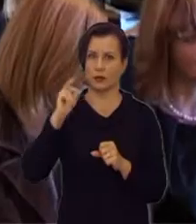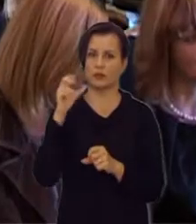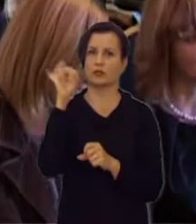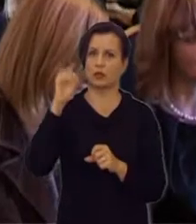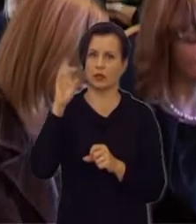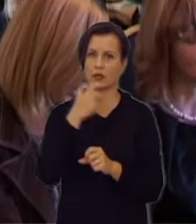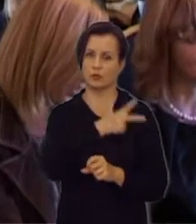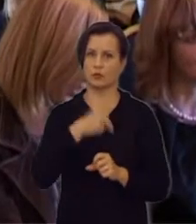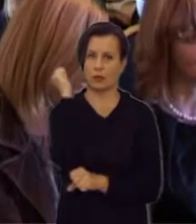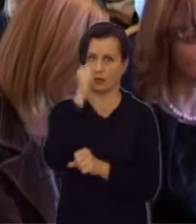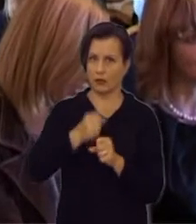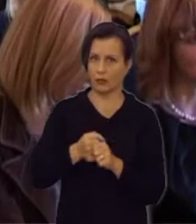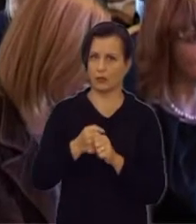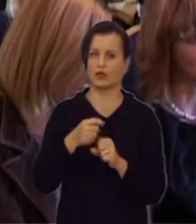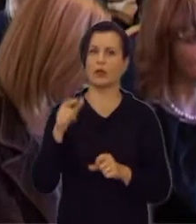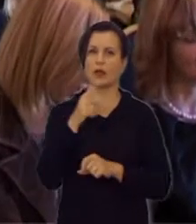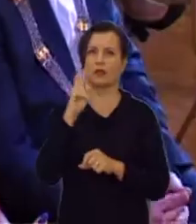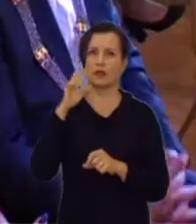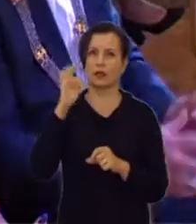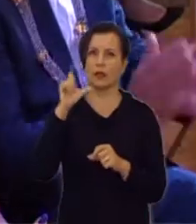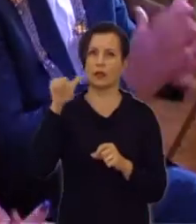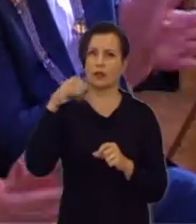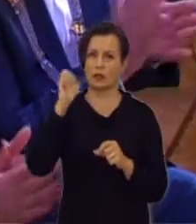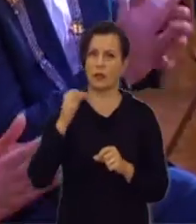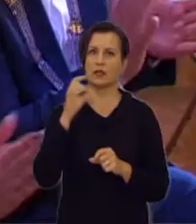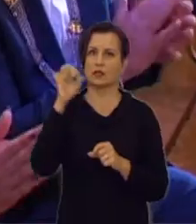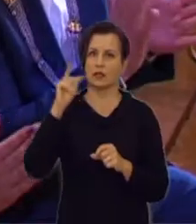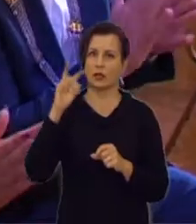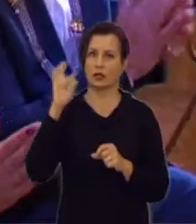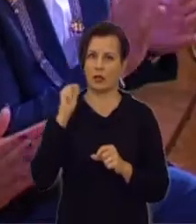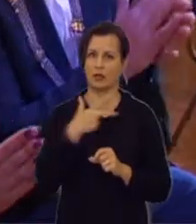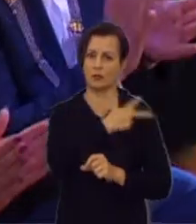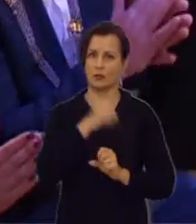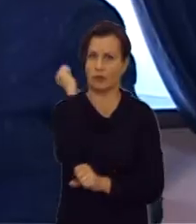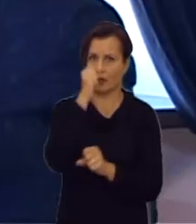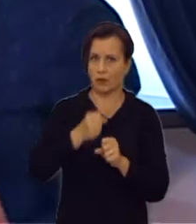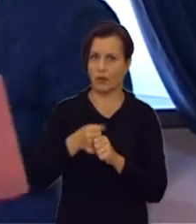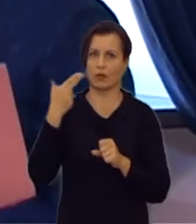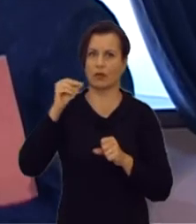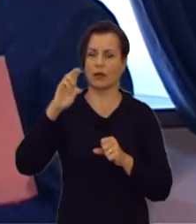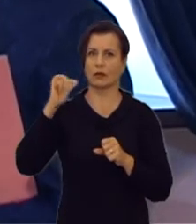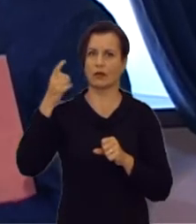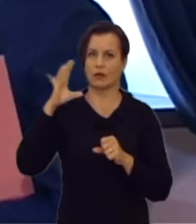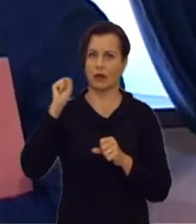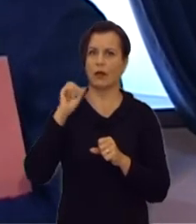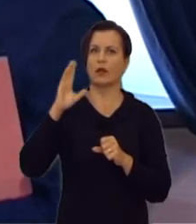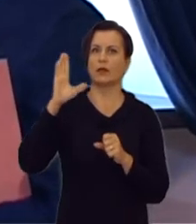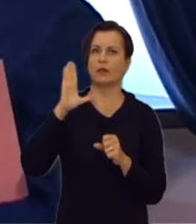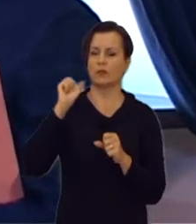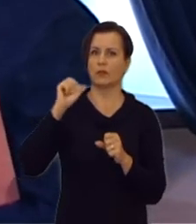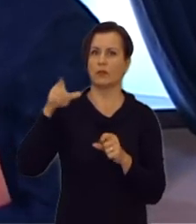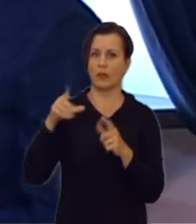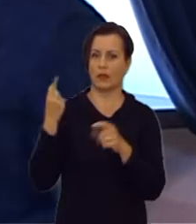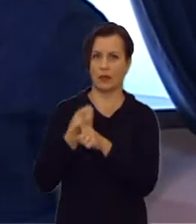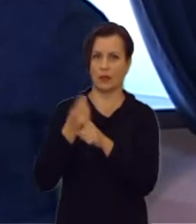Šieto seniūnijos socialinė darbuotoja, Vitalija Mikėnaitė, Šieto seniūnijos socialinė darbuotoja, Neringa Baranauskienė, Kėdainių